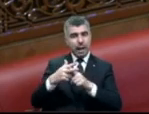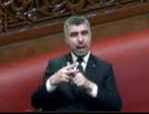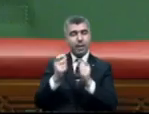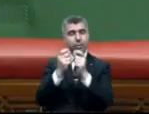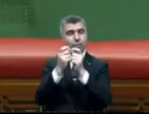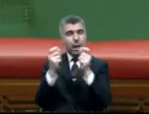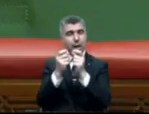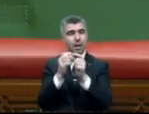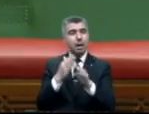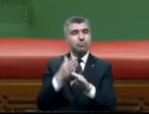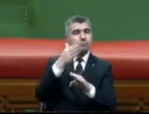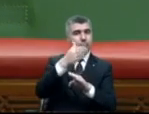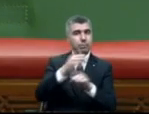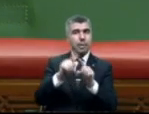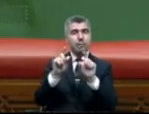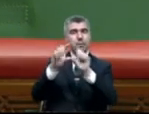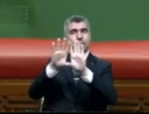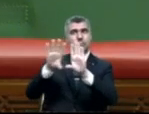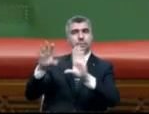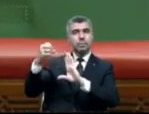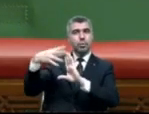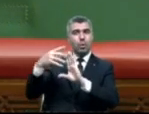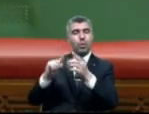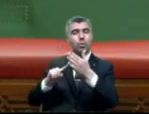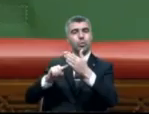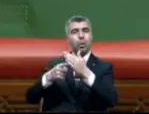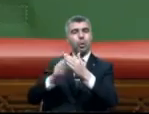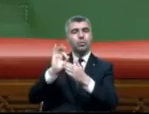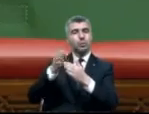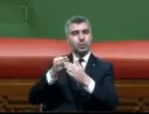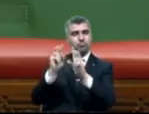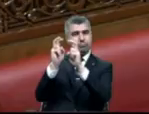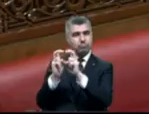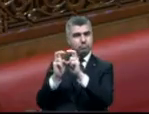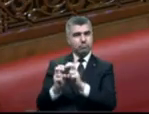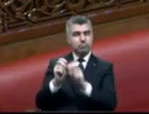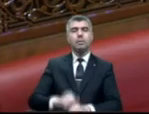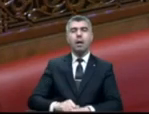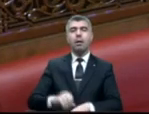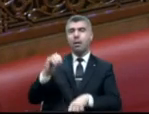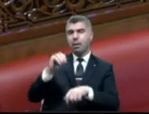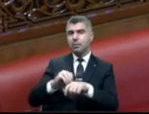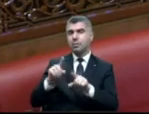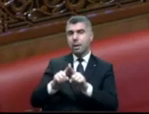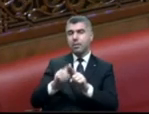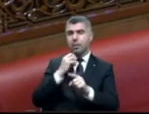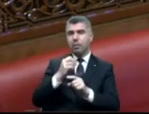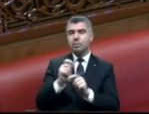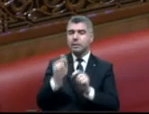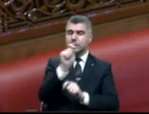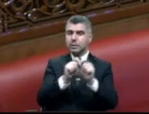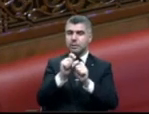من الولوج إلى الطاقات المتجددة عبر الشبكة الكهربائية ذات الجهد المتوسط، وذلك في إطار